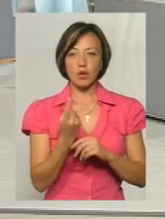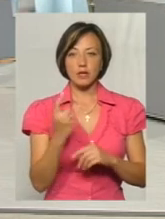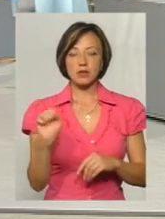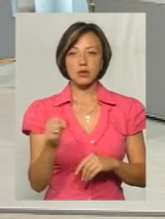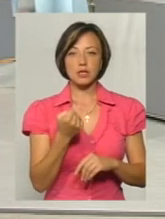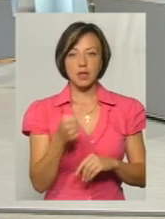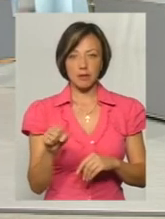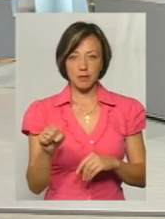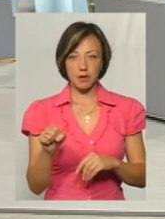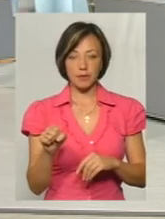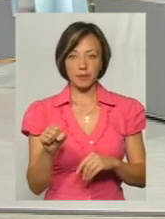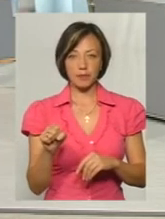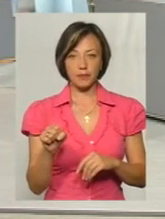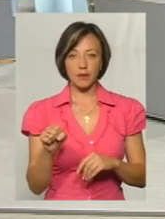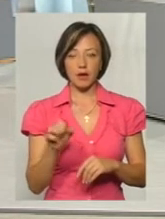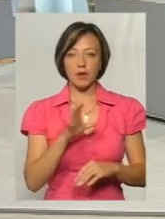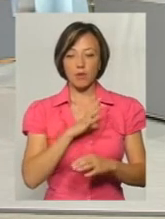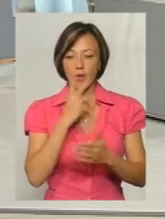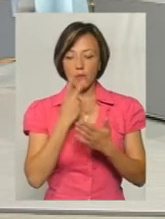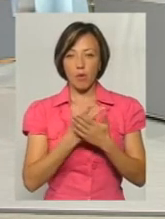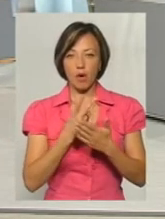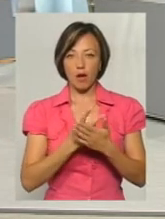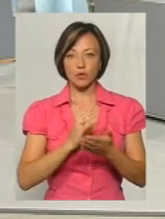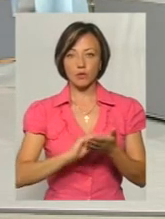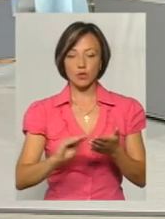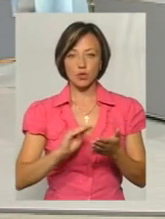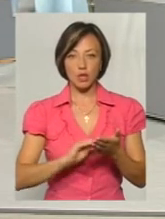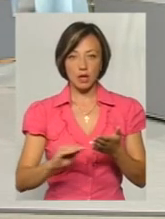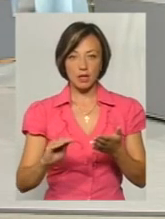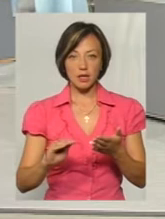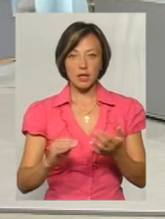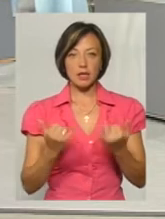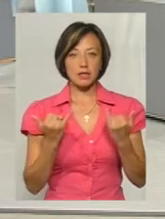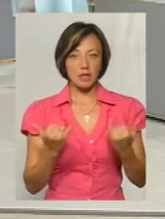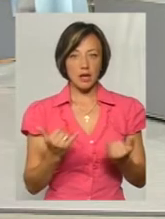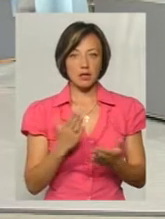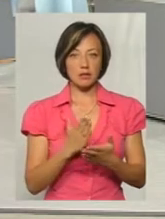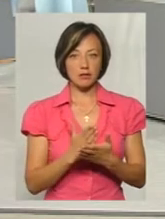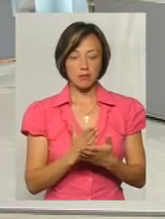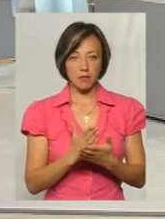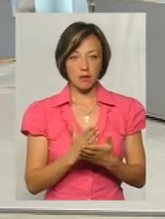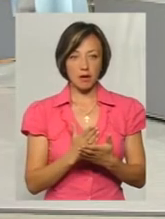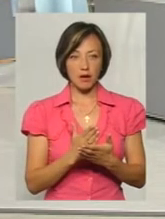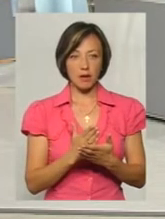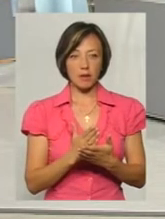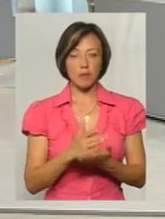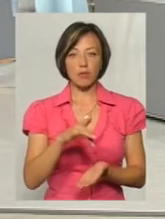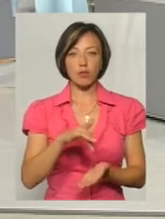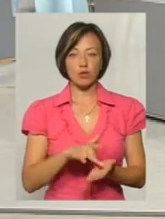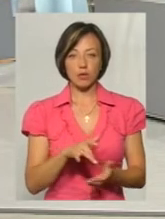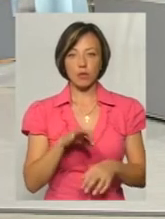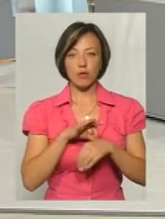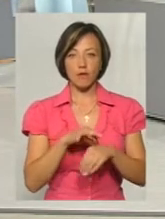серпня. Як було показано в сюжеті, зараз ми маємо неблагополучний пункт, де проводяться